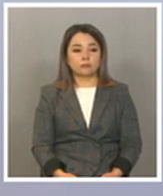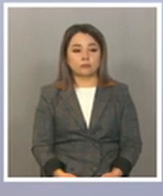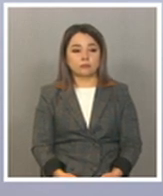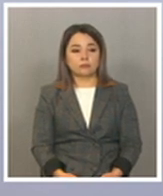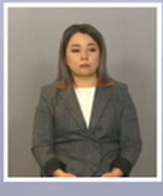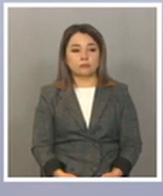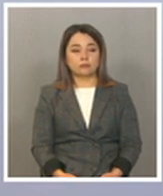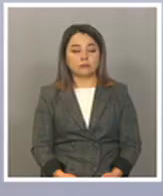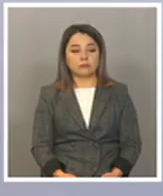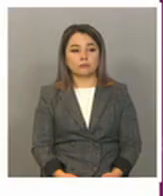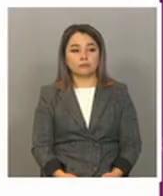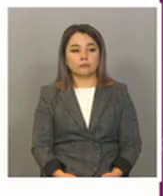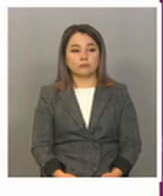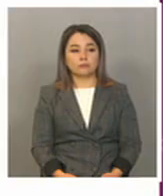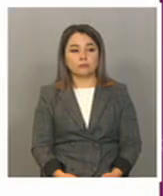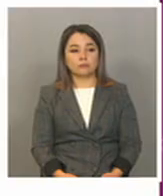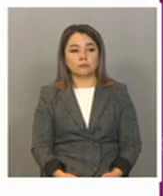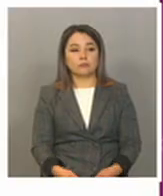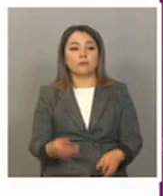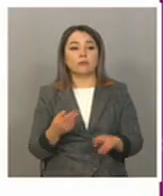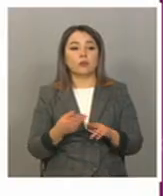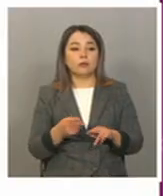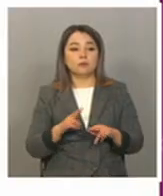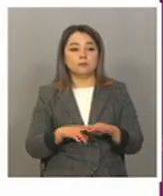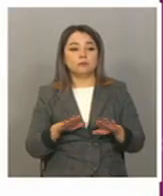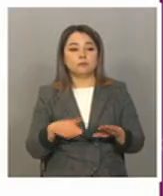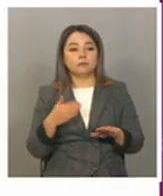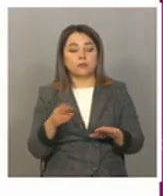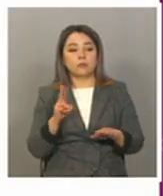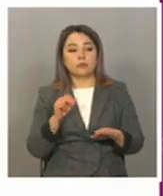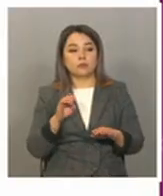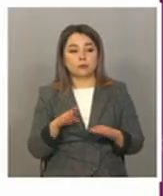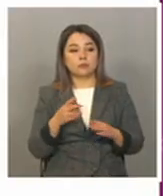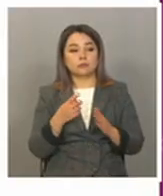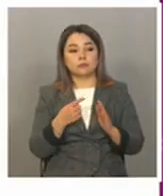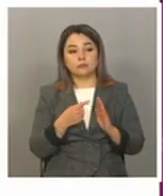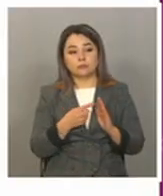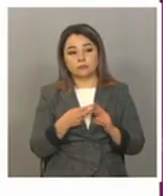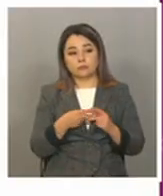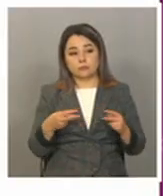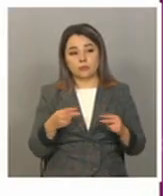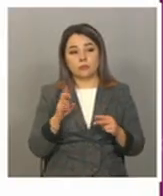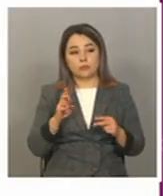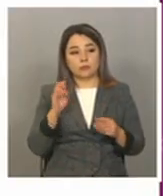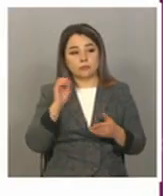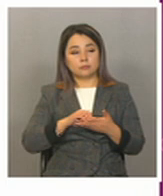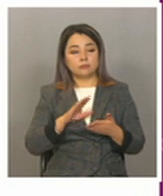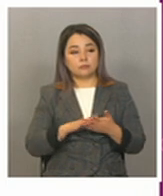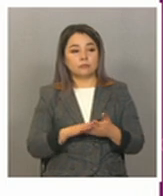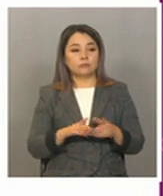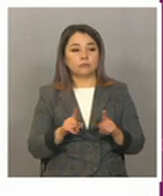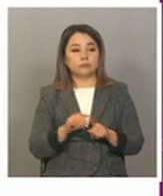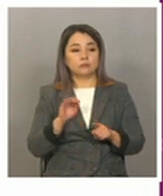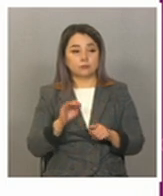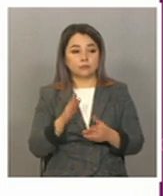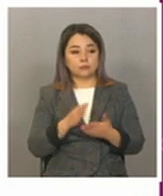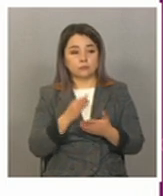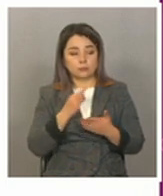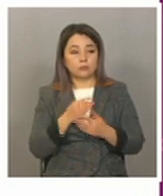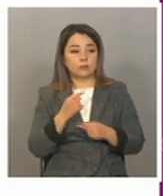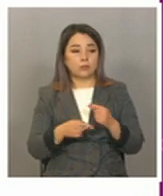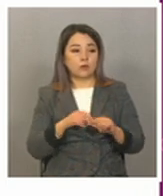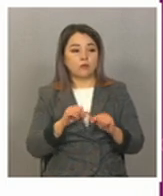теңдеуді шешеміз. Бұл жерде квадрат теңдеудің B коэффициенті жұп болғандықтан келесі